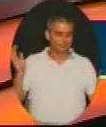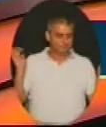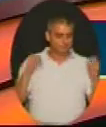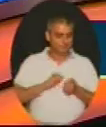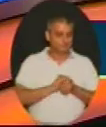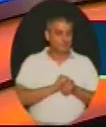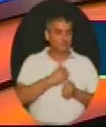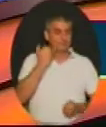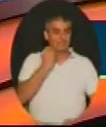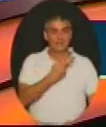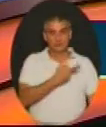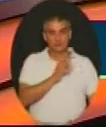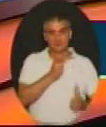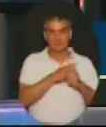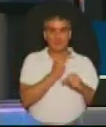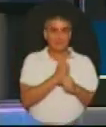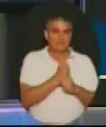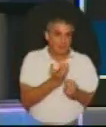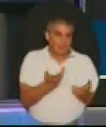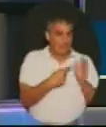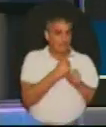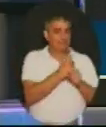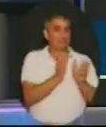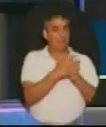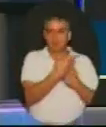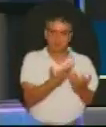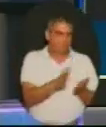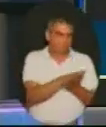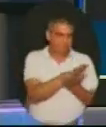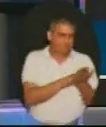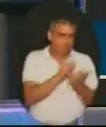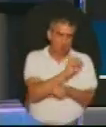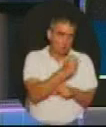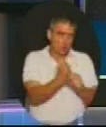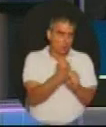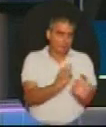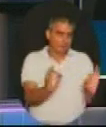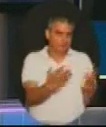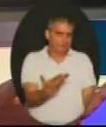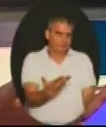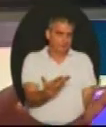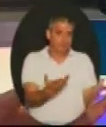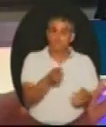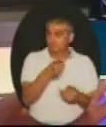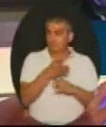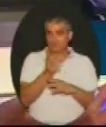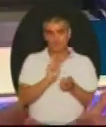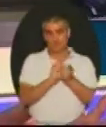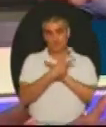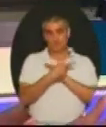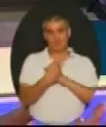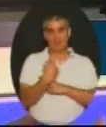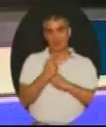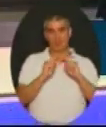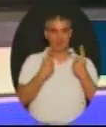מרוסק, הרצוג ומפלגת העבודה שמייצגים את המחנה הזאת לא קיימים כאופוזיציה. כן. אגב, לפרצה הזאת נכנס